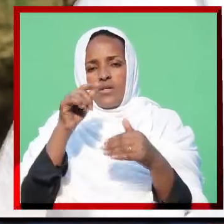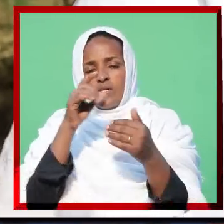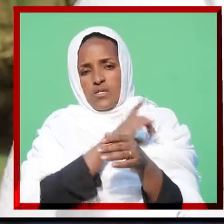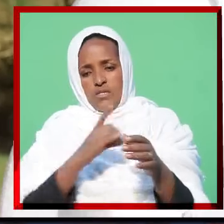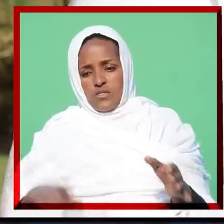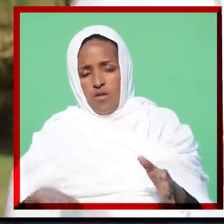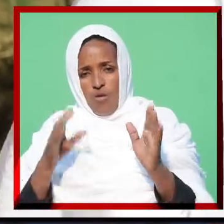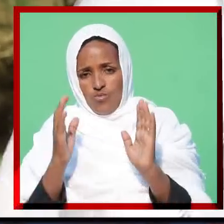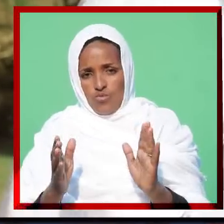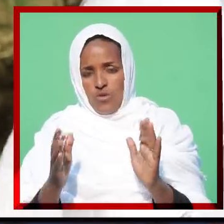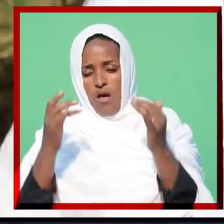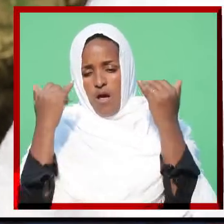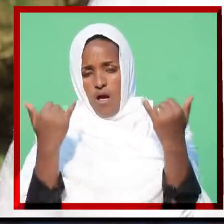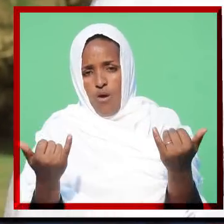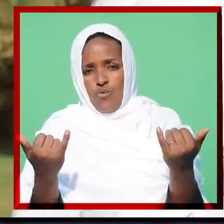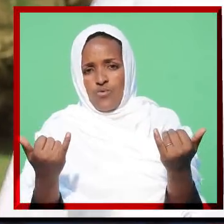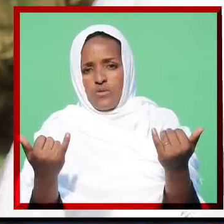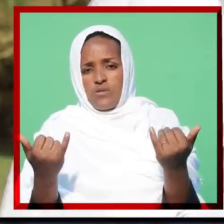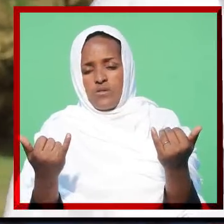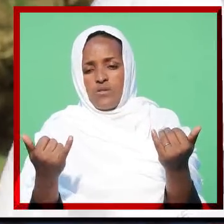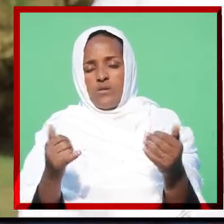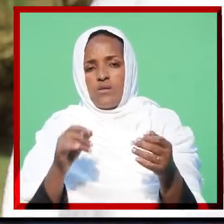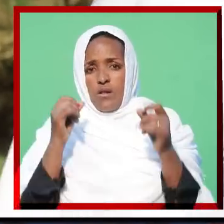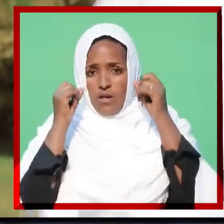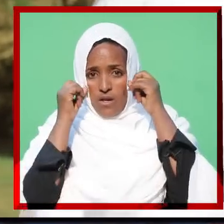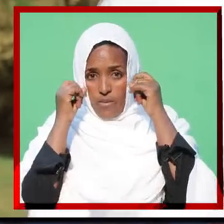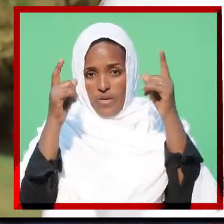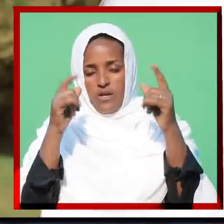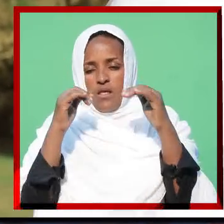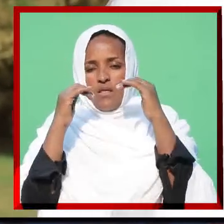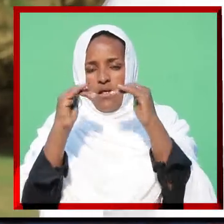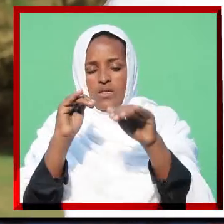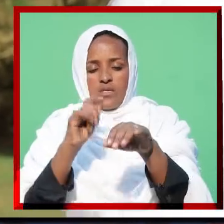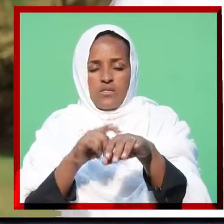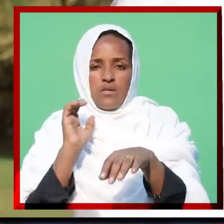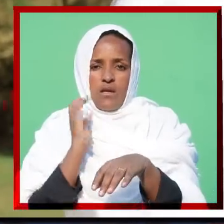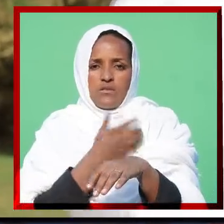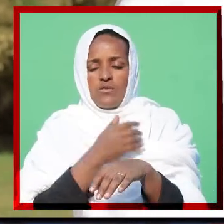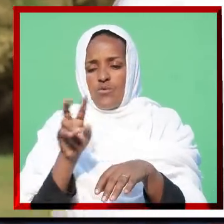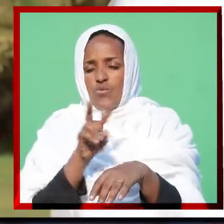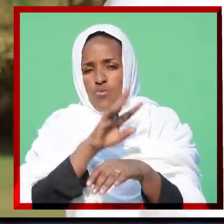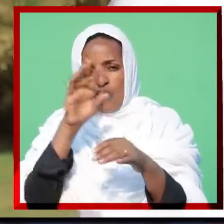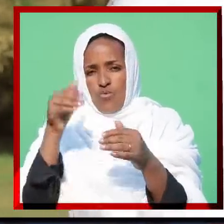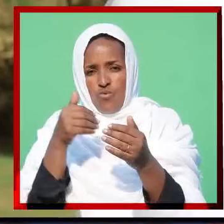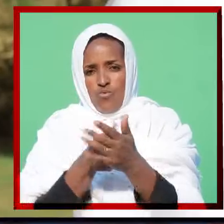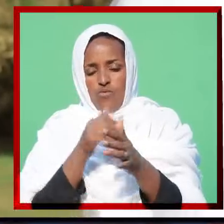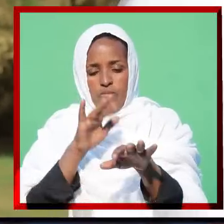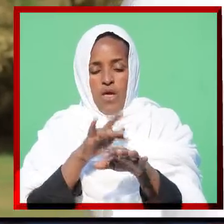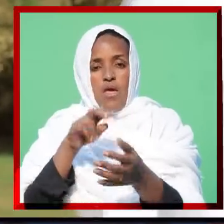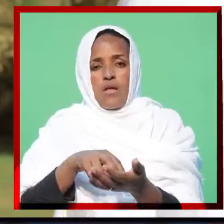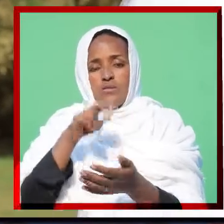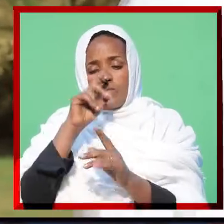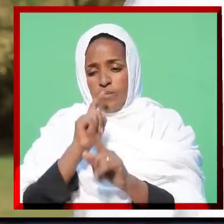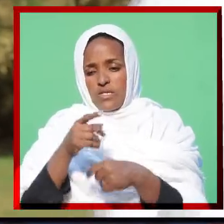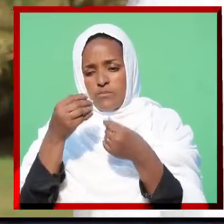ክርስቲያኖች አሁን እንደው ለመረዳት ያህል ጊዜያችን ሁሉንም ላይ ያነሷቸው